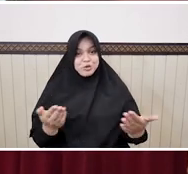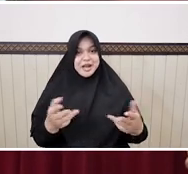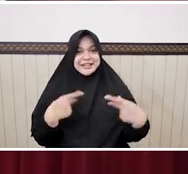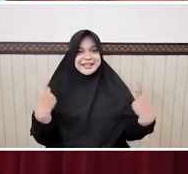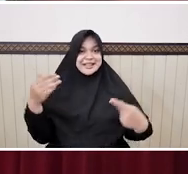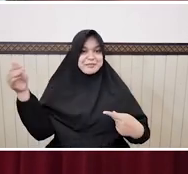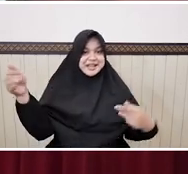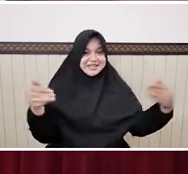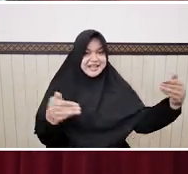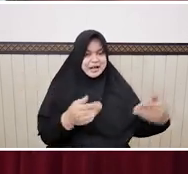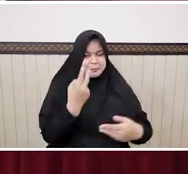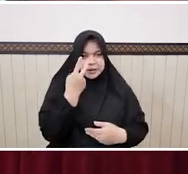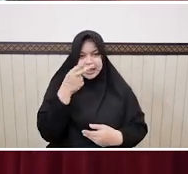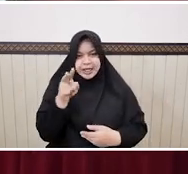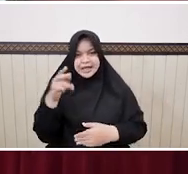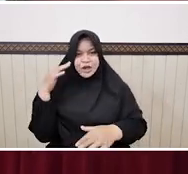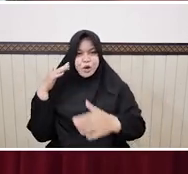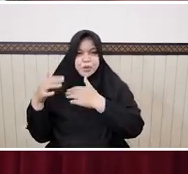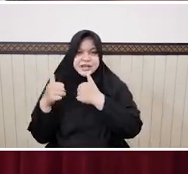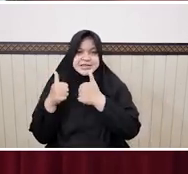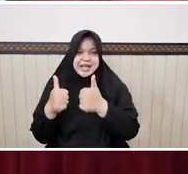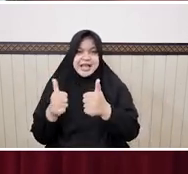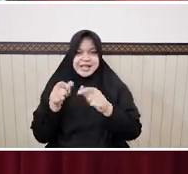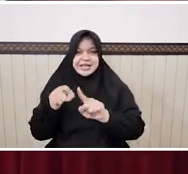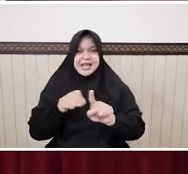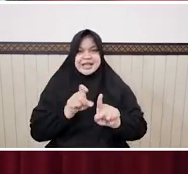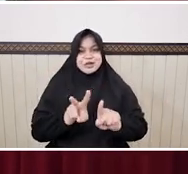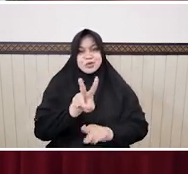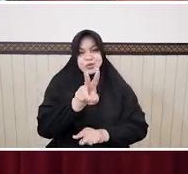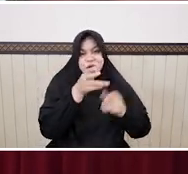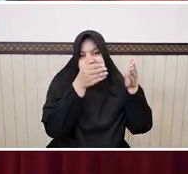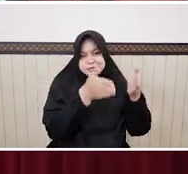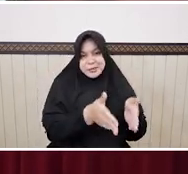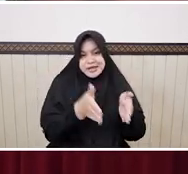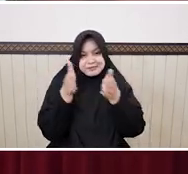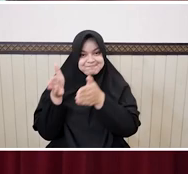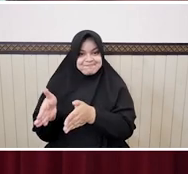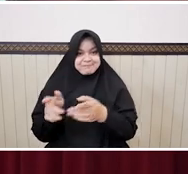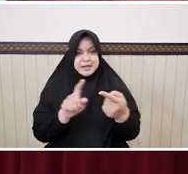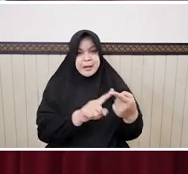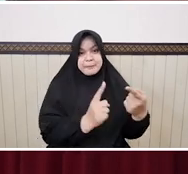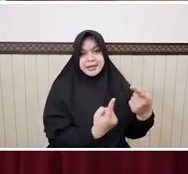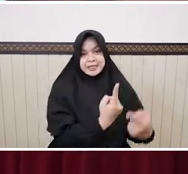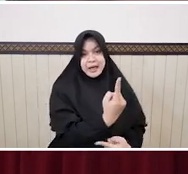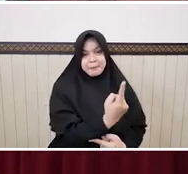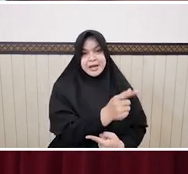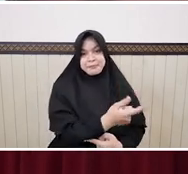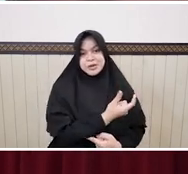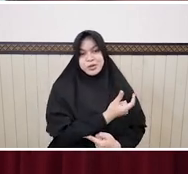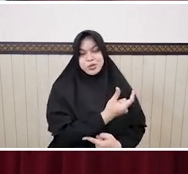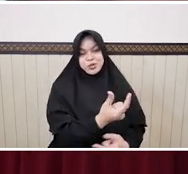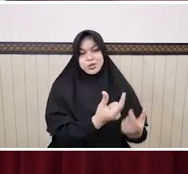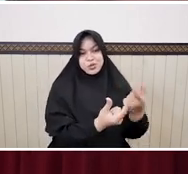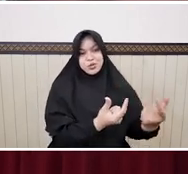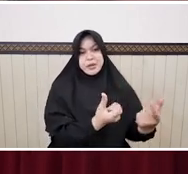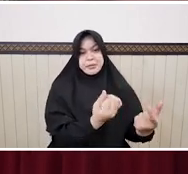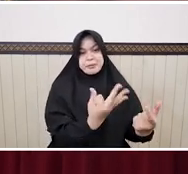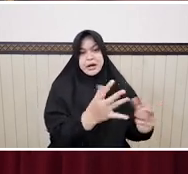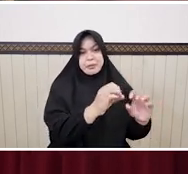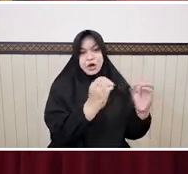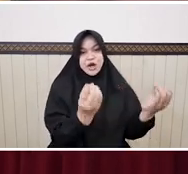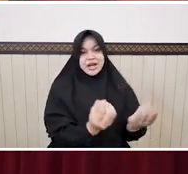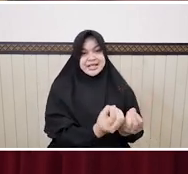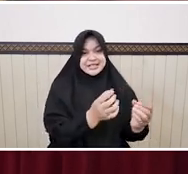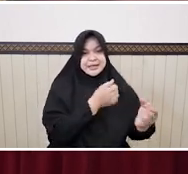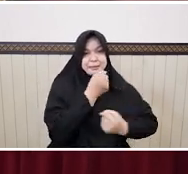menghadirkan atau melihat akomodasi yang layak itu dari dua aspek-aspek yang pertama kita mengundang beberapa organisasi